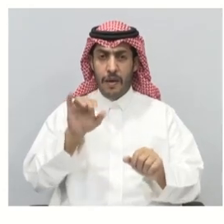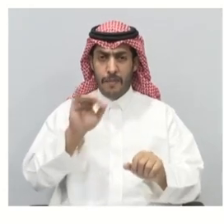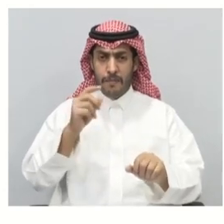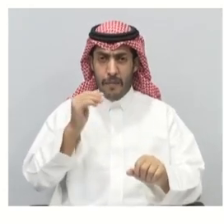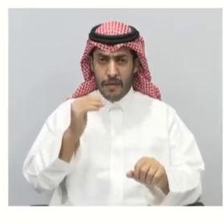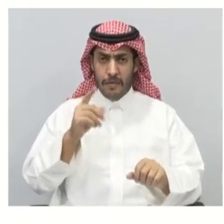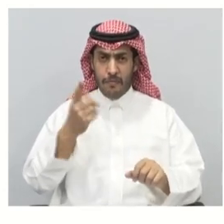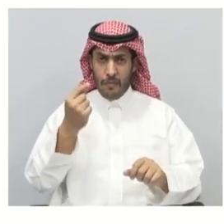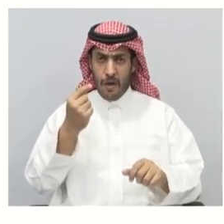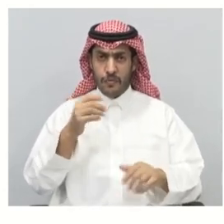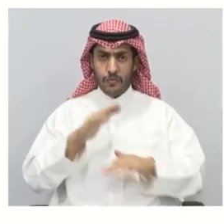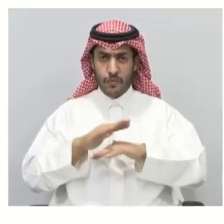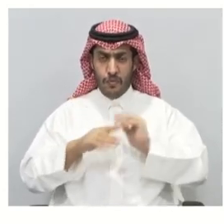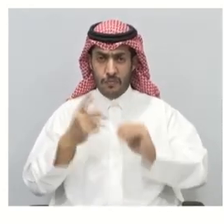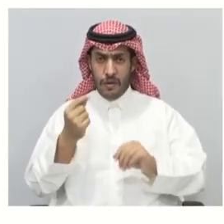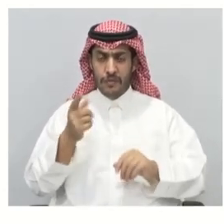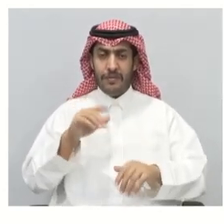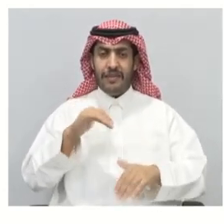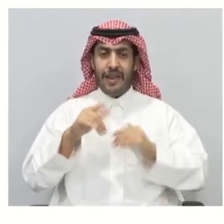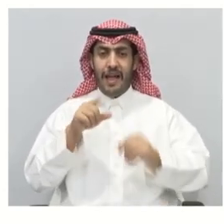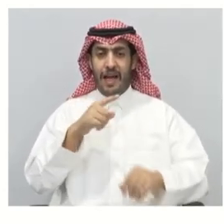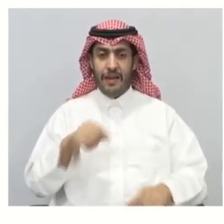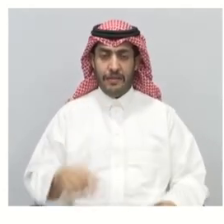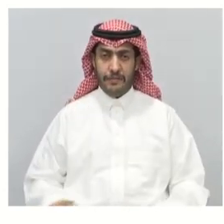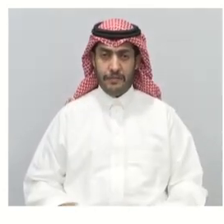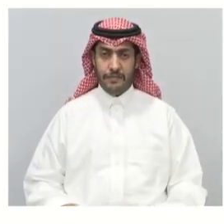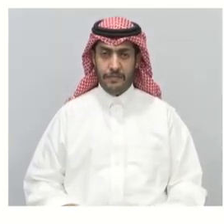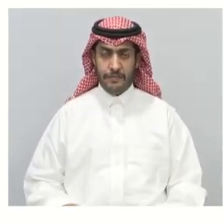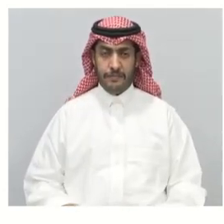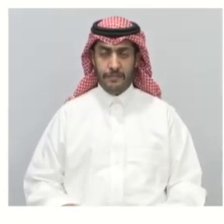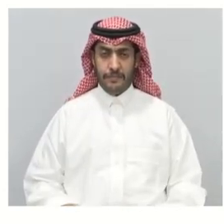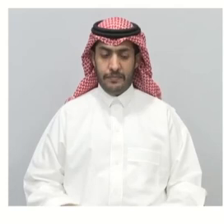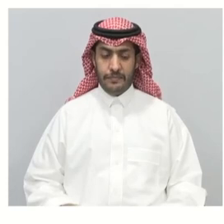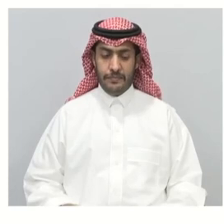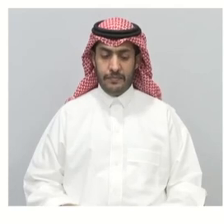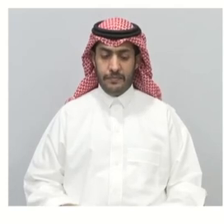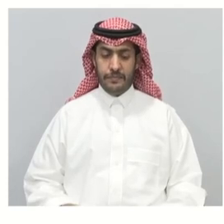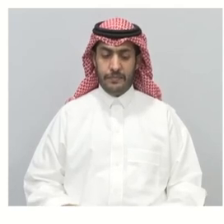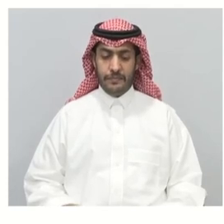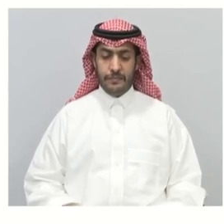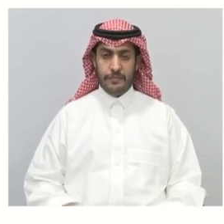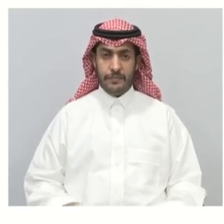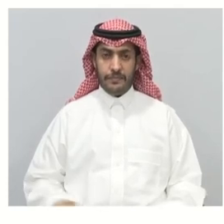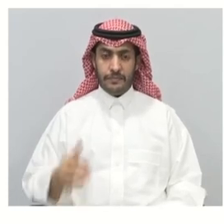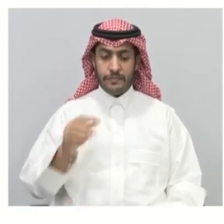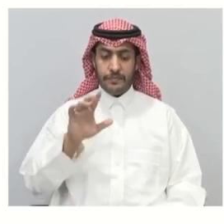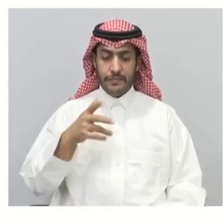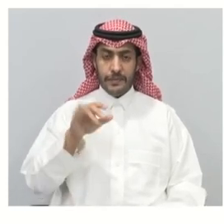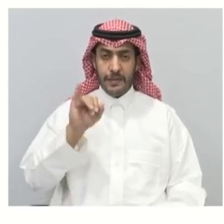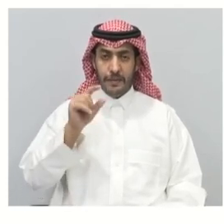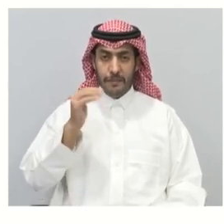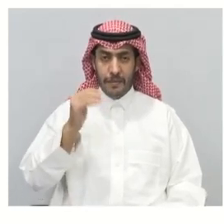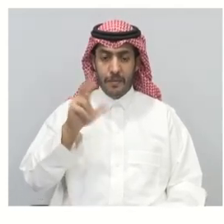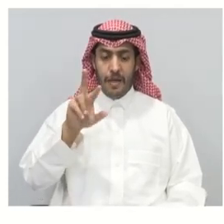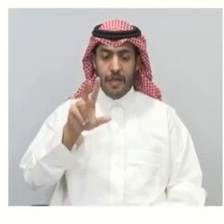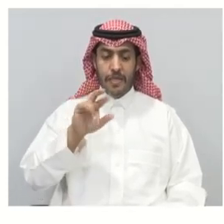والذم اذا فعل المدح والذم والفاعل والمخصوص بالمدح او